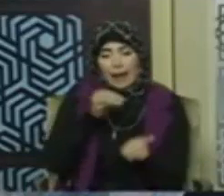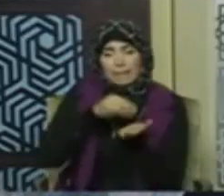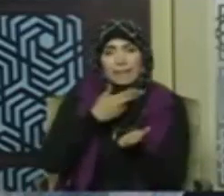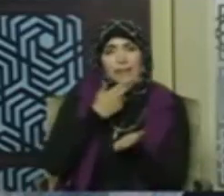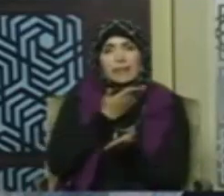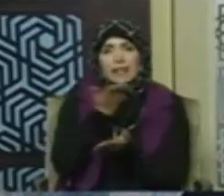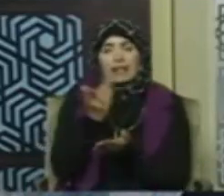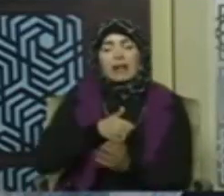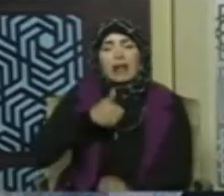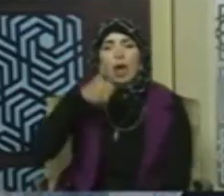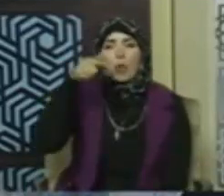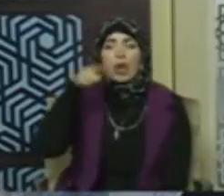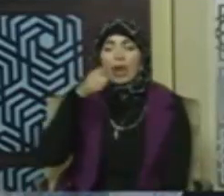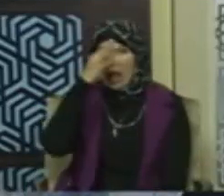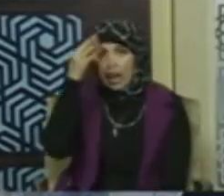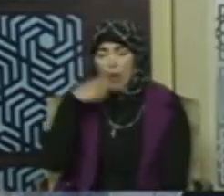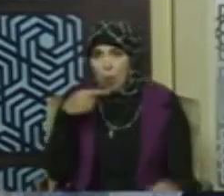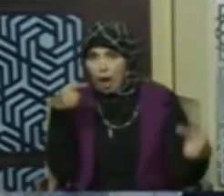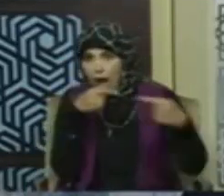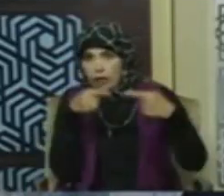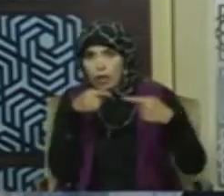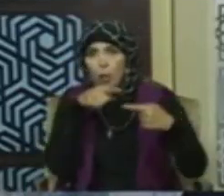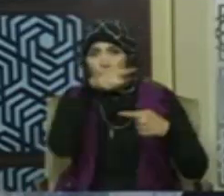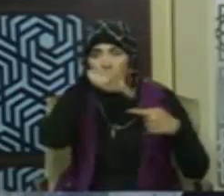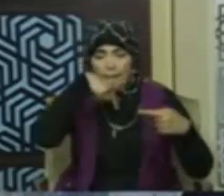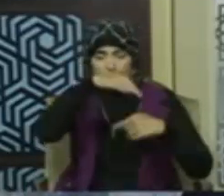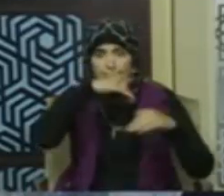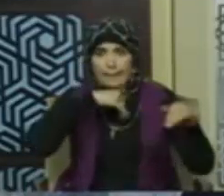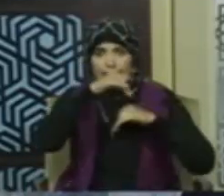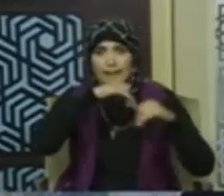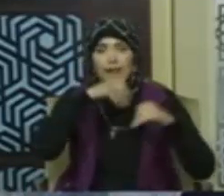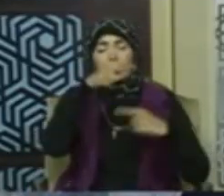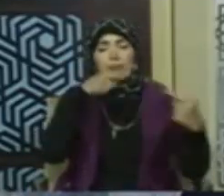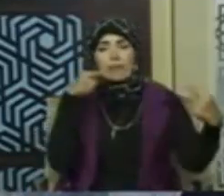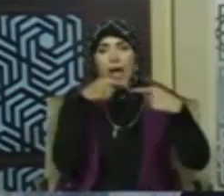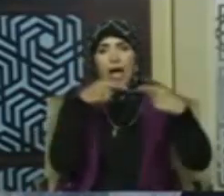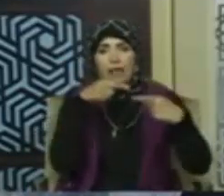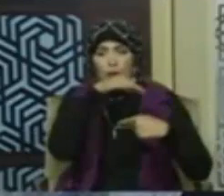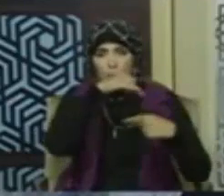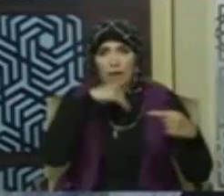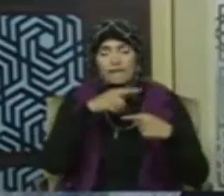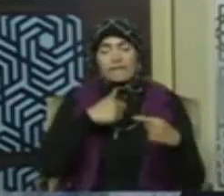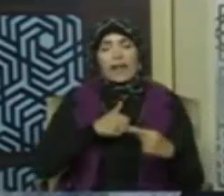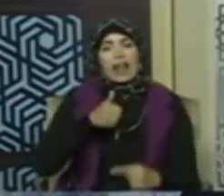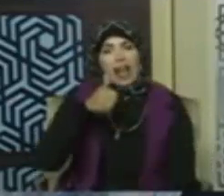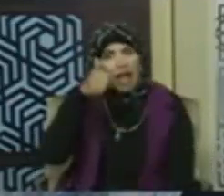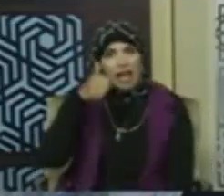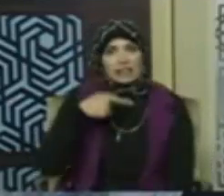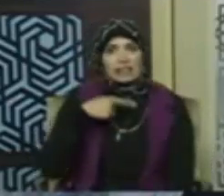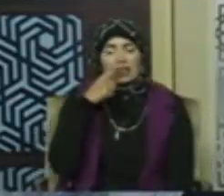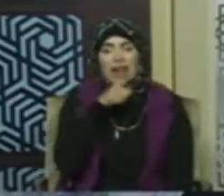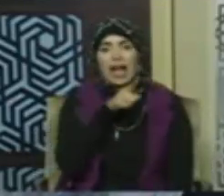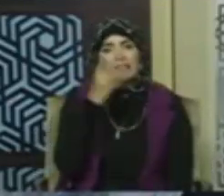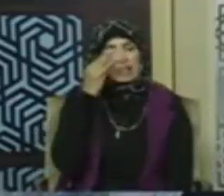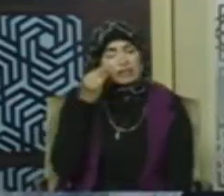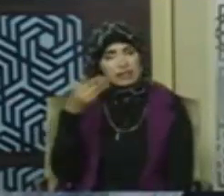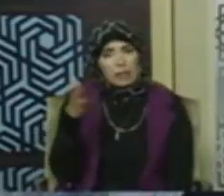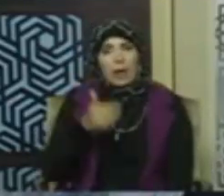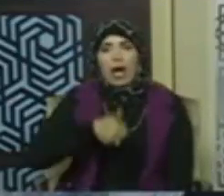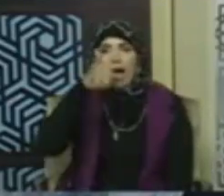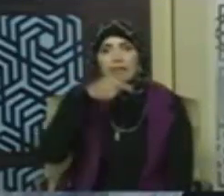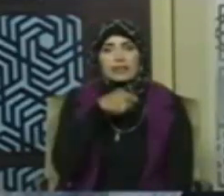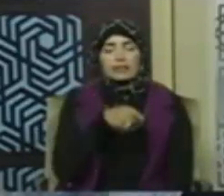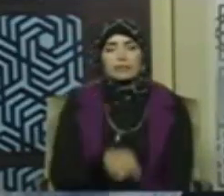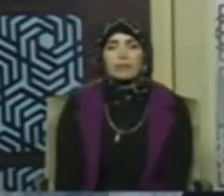أحسن، فإذا الذي بينك وبينه عداوة كأنه ولي